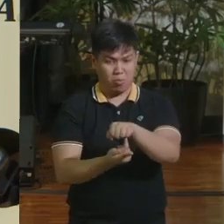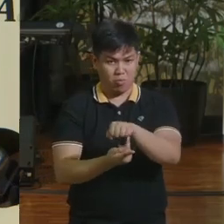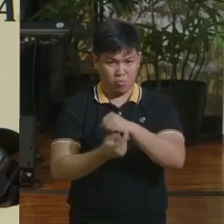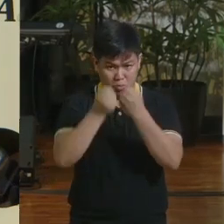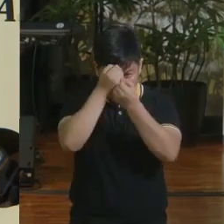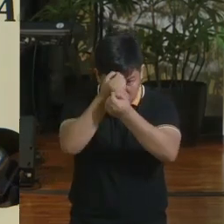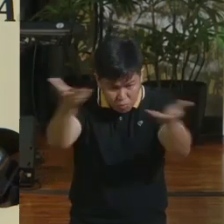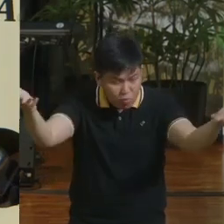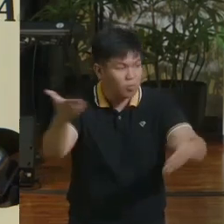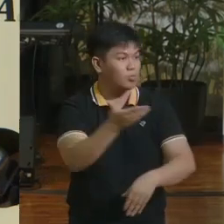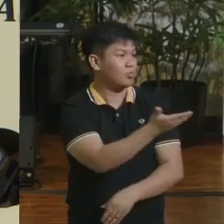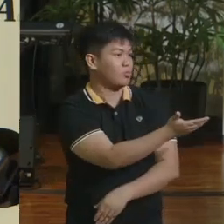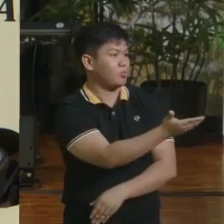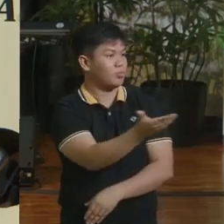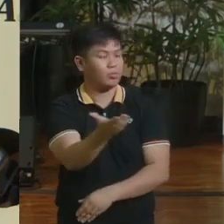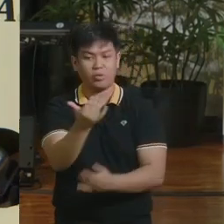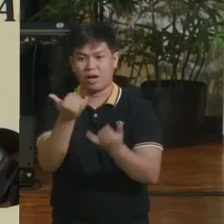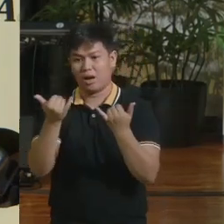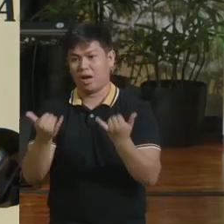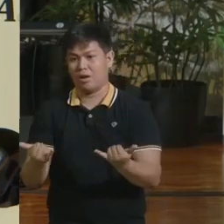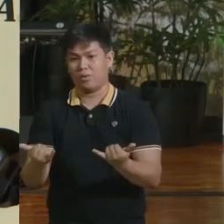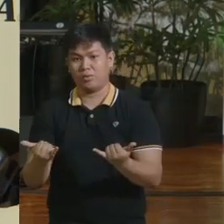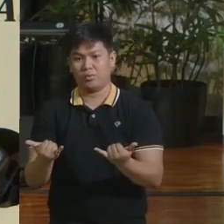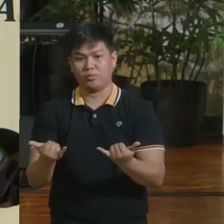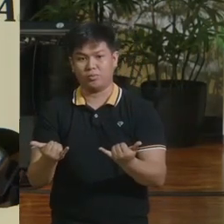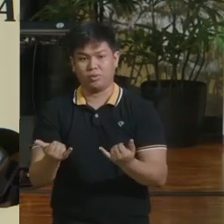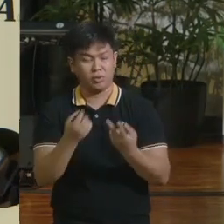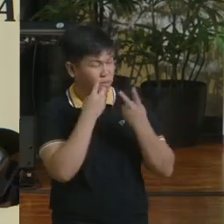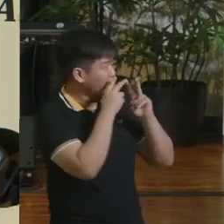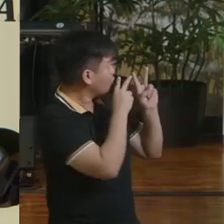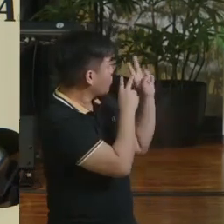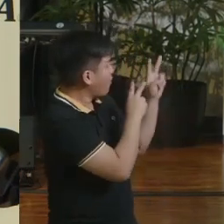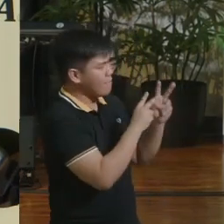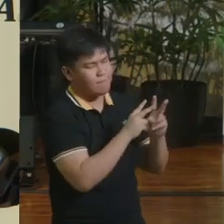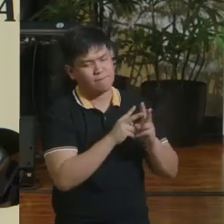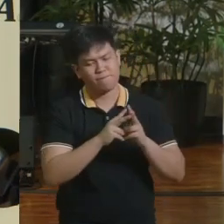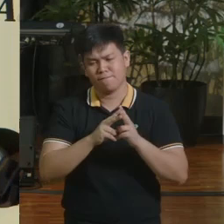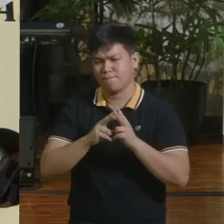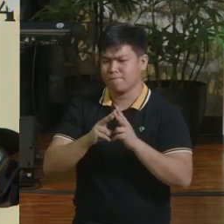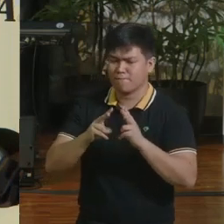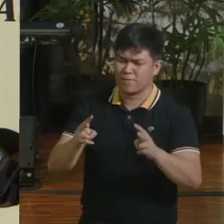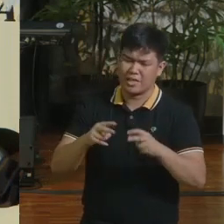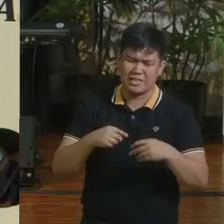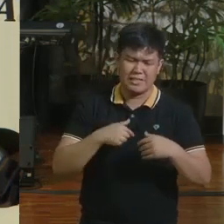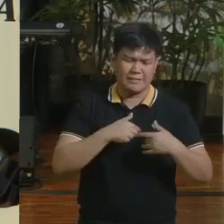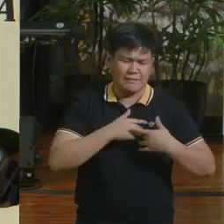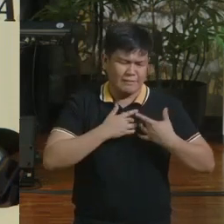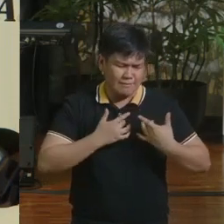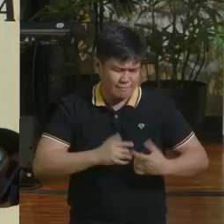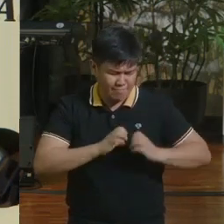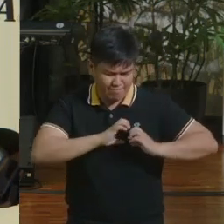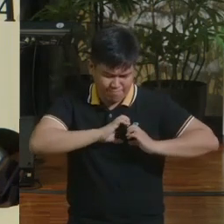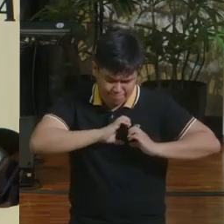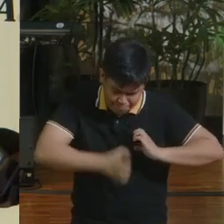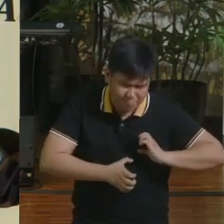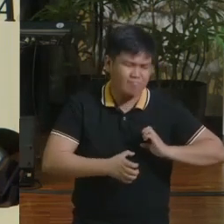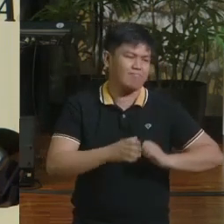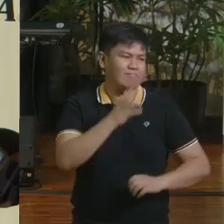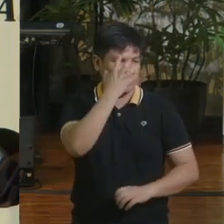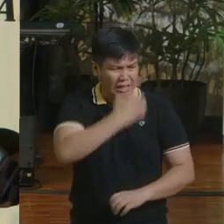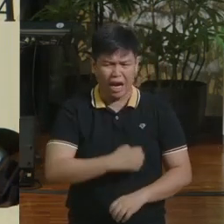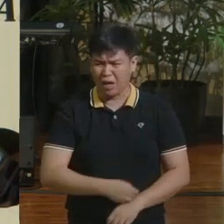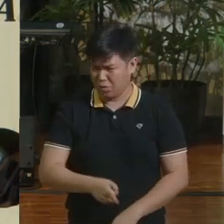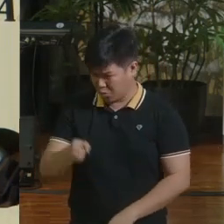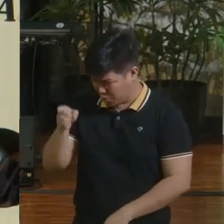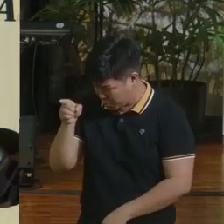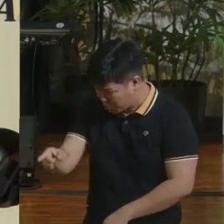know, brothers." Masisense nyo dun sa statement niya na yun na parang may konti siyang galit, no? I would have